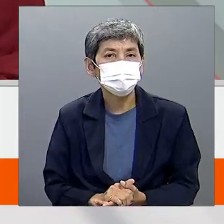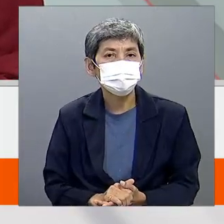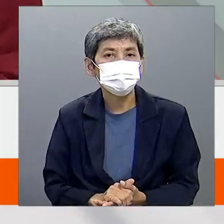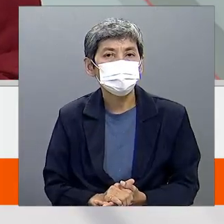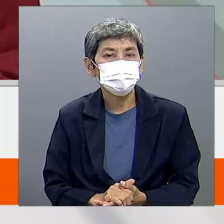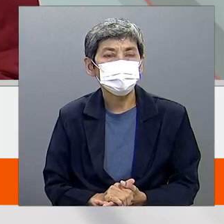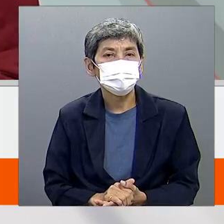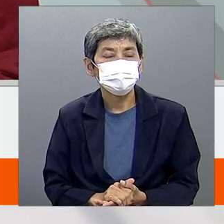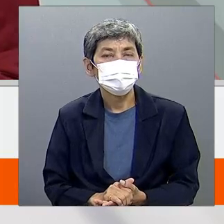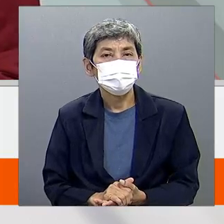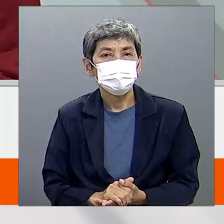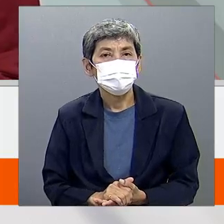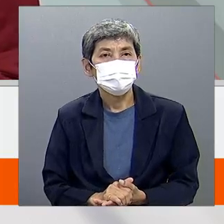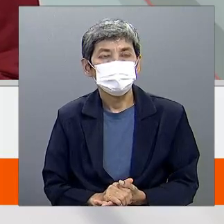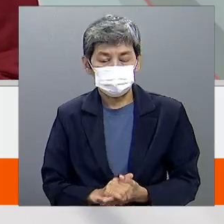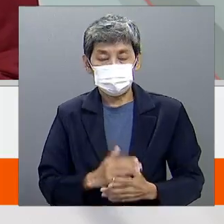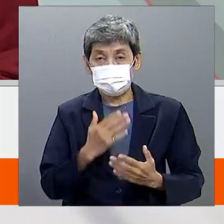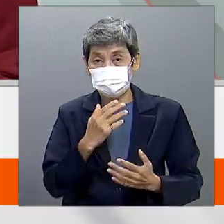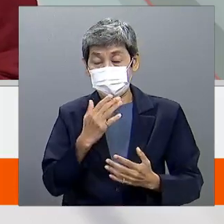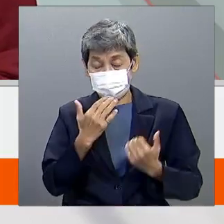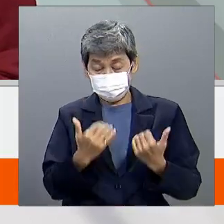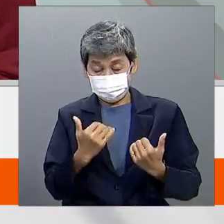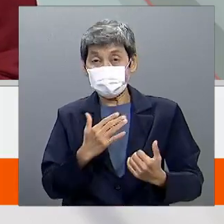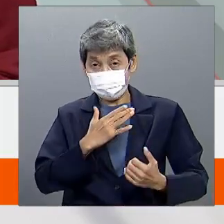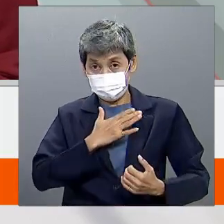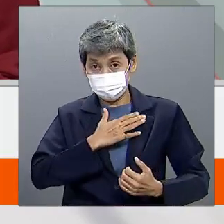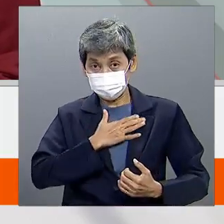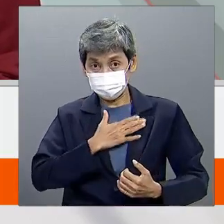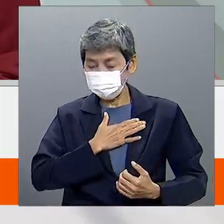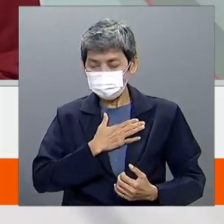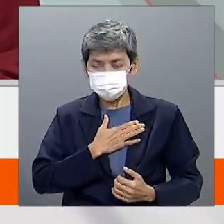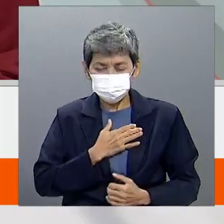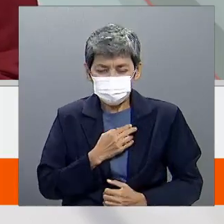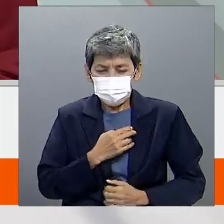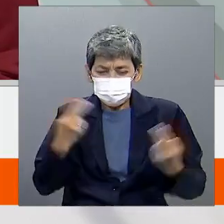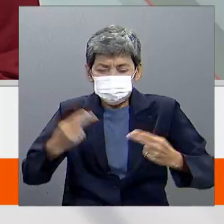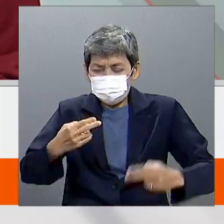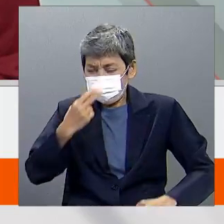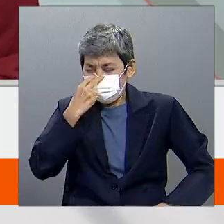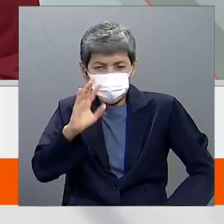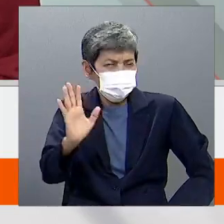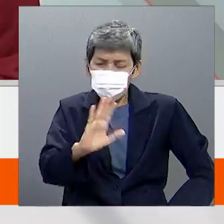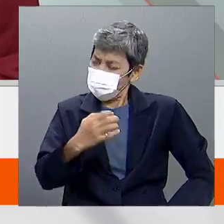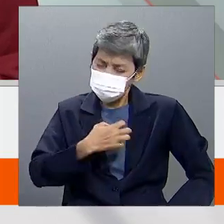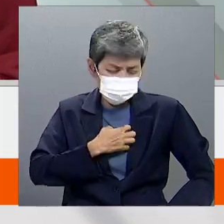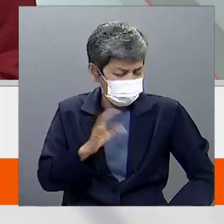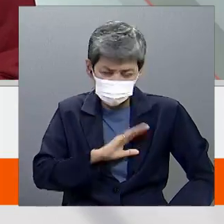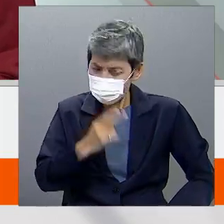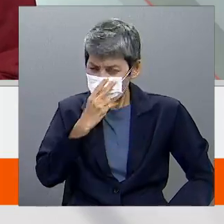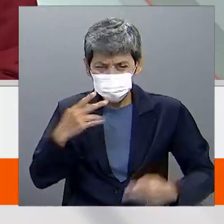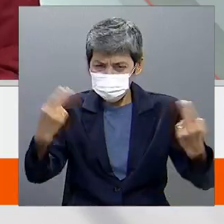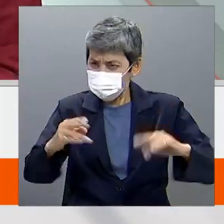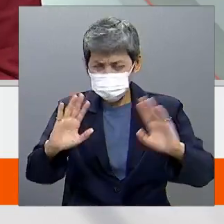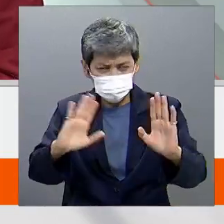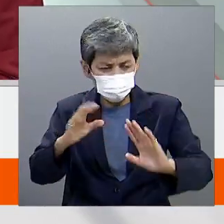ในส่วนนี้เราอันว่าเราไม่อยากเห็นสงครามนะเกิดขึ้นนะครับผมคิดว่าแ